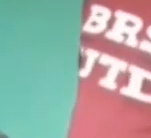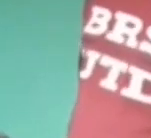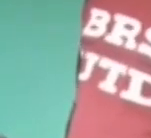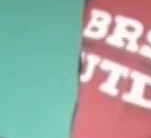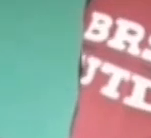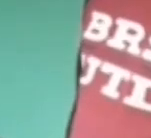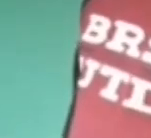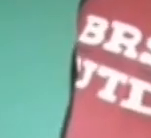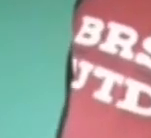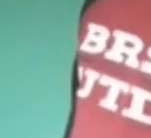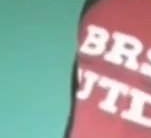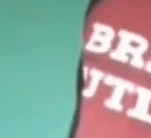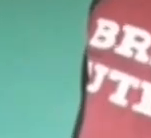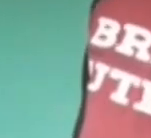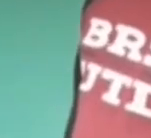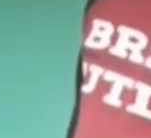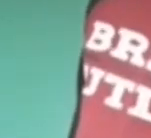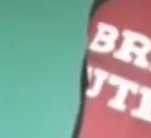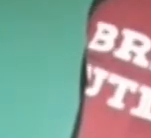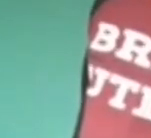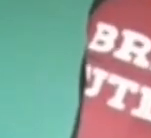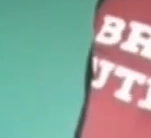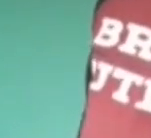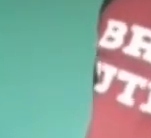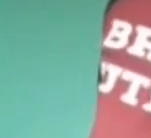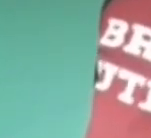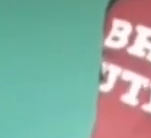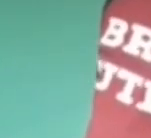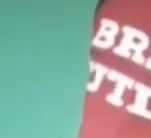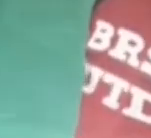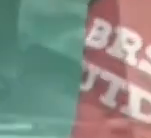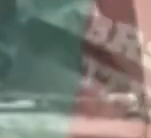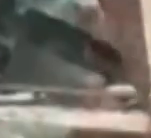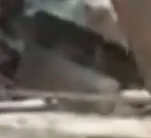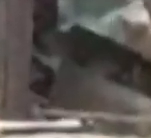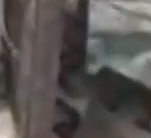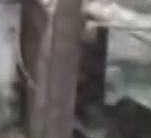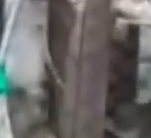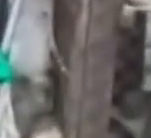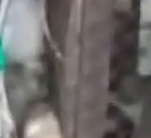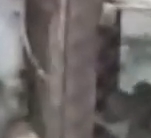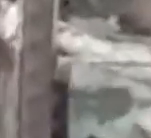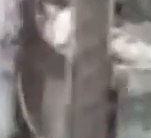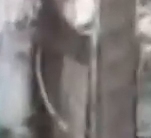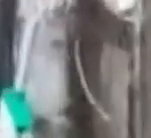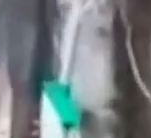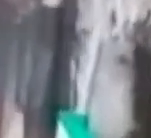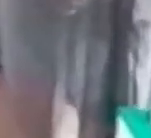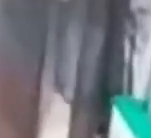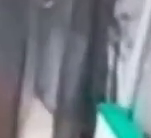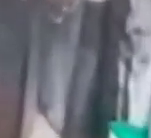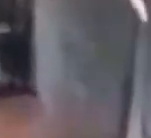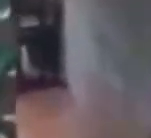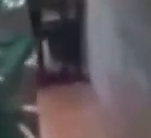positif COVID-19 di Kelurahan Baros Cimahi yang menjalani isolasi mandiri didatangi petugas. Ironisnya, saat mendatangi rumah seorang